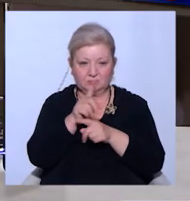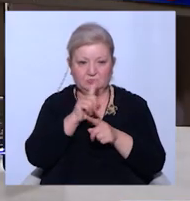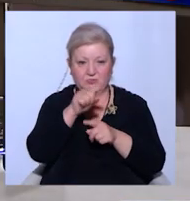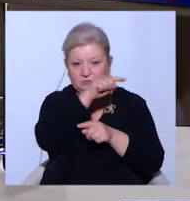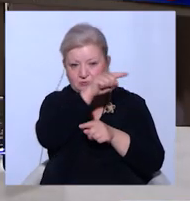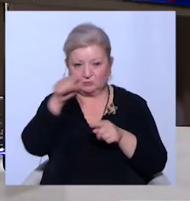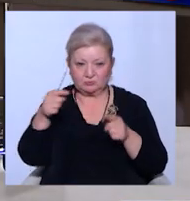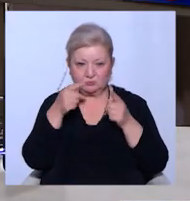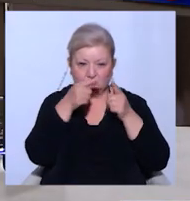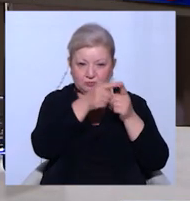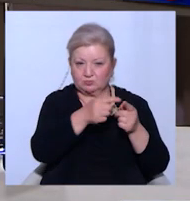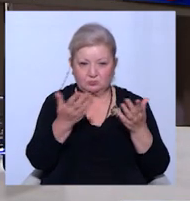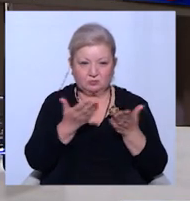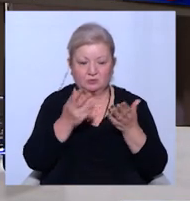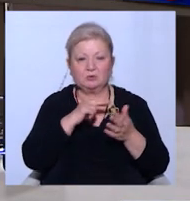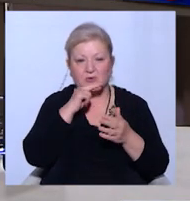აი თეთრი